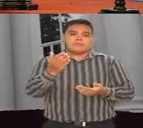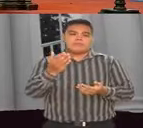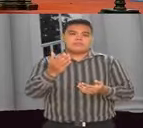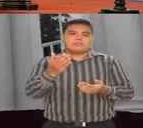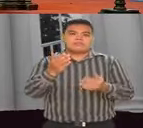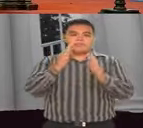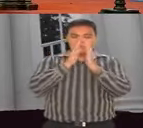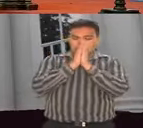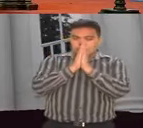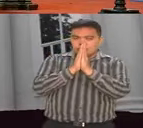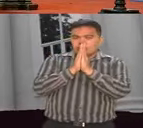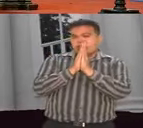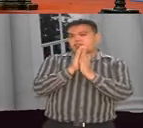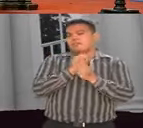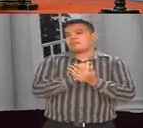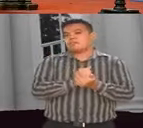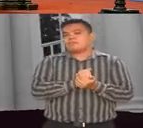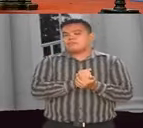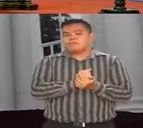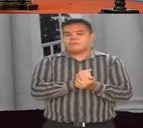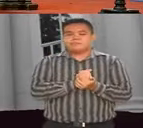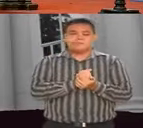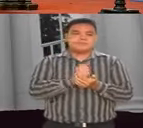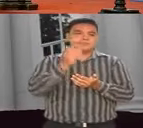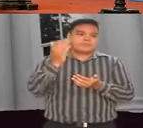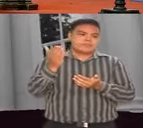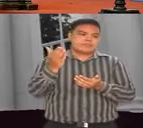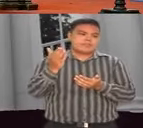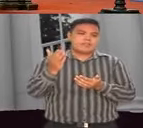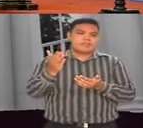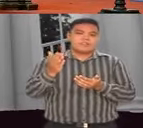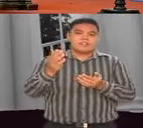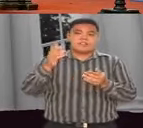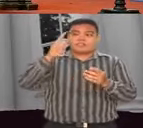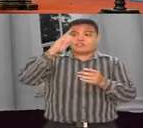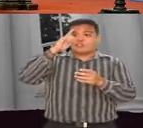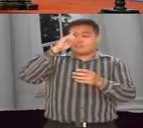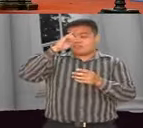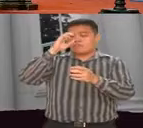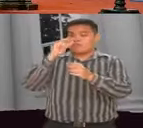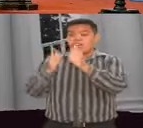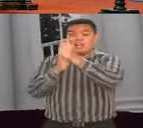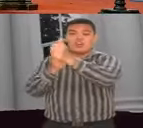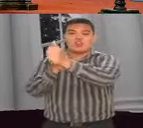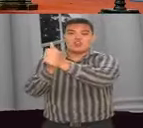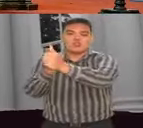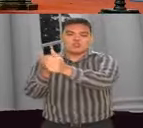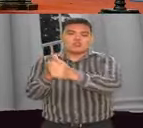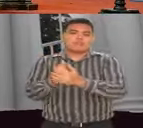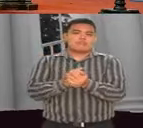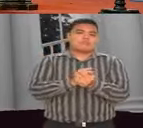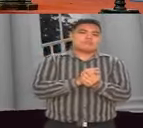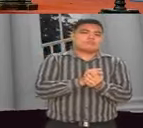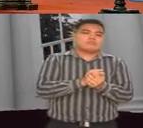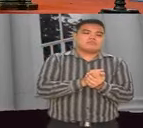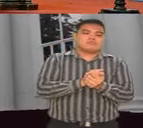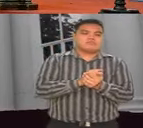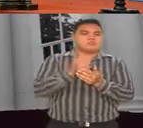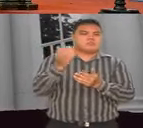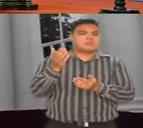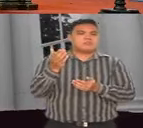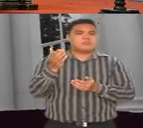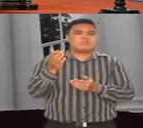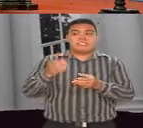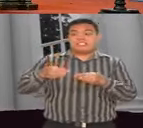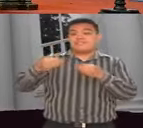imong pagka mainampuon, imong pagka matinumanon, di ba? Imong